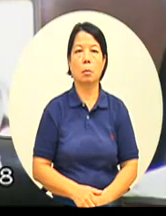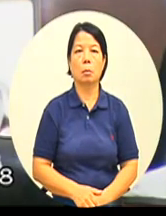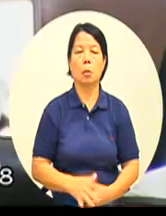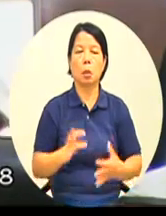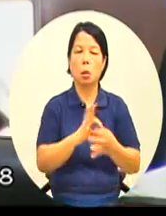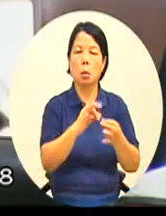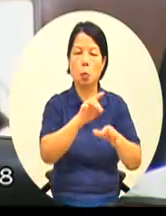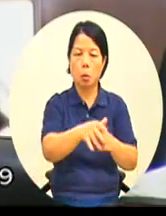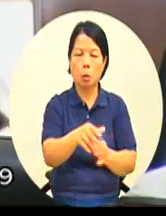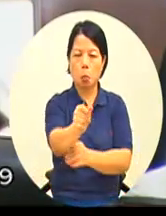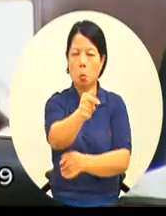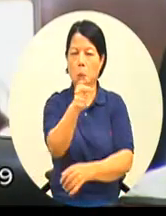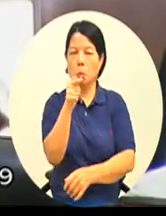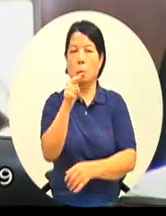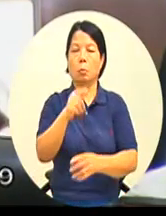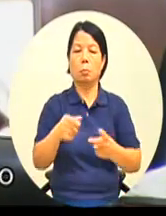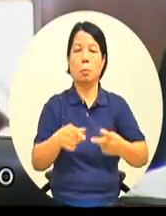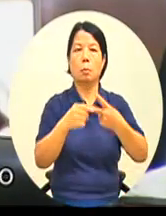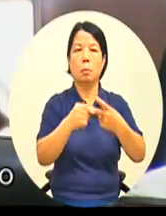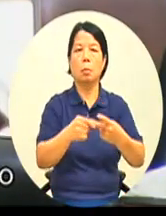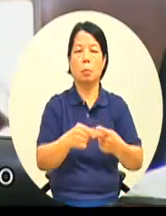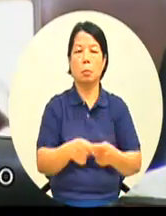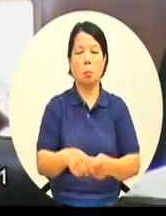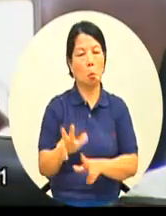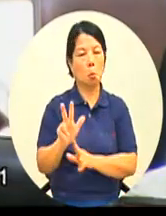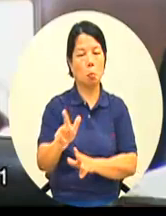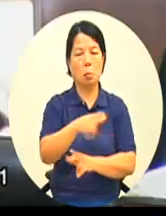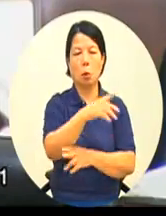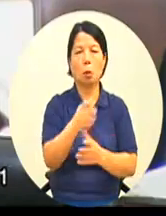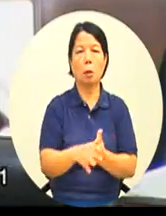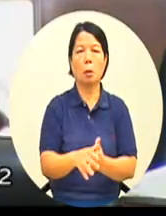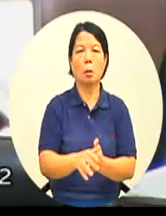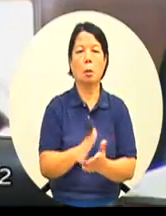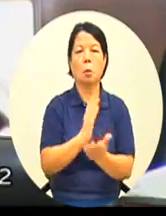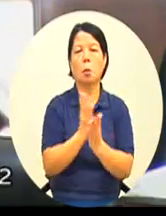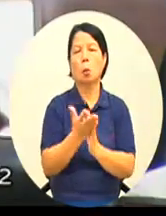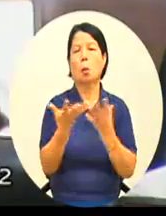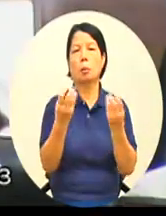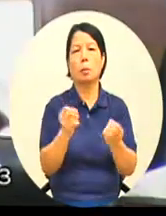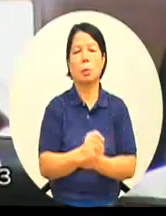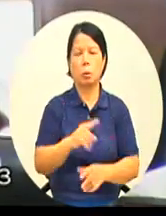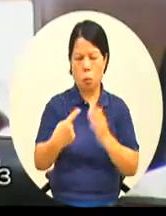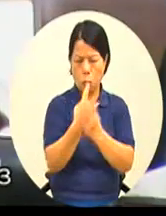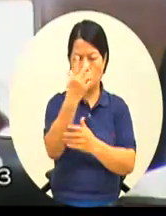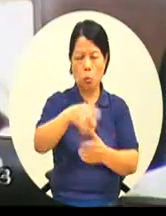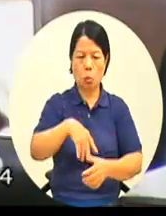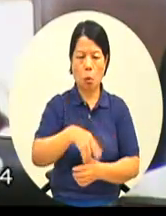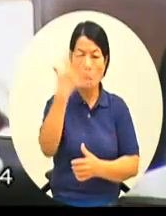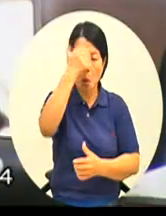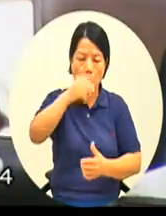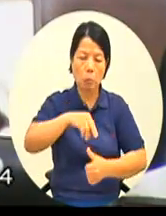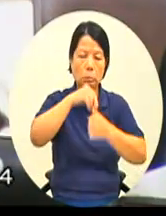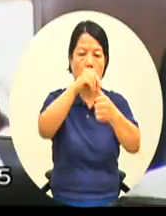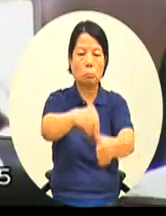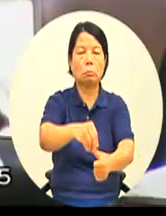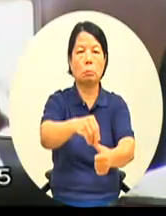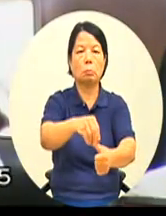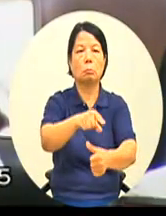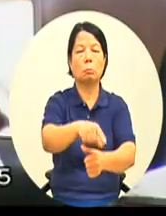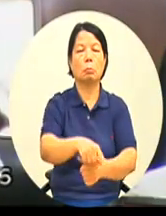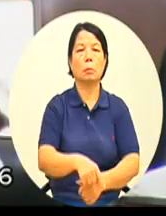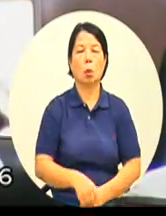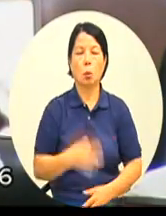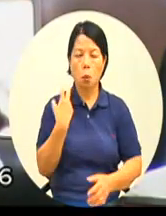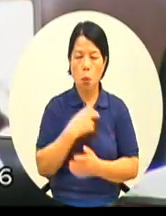方也比较偏远，第二个坦白讲也没有功能，就是人这就是老人坑一下。那我去探望几